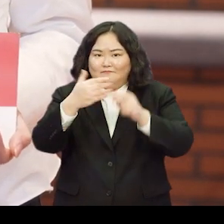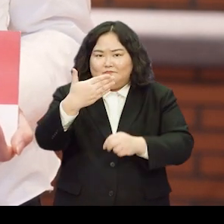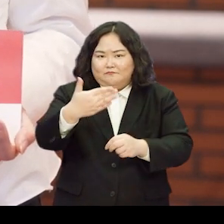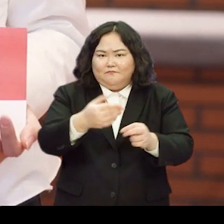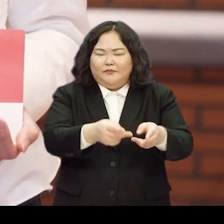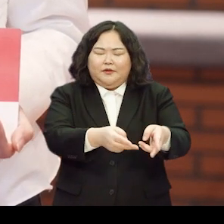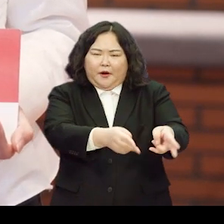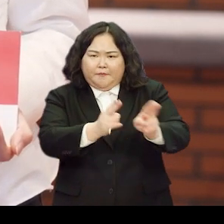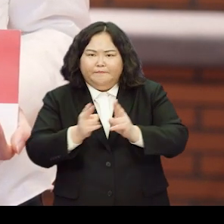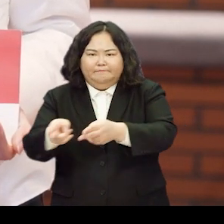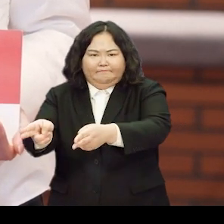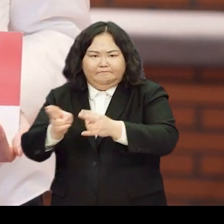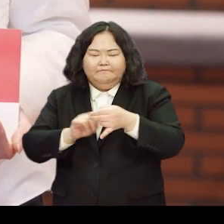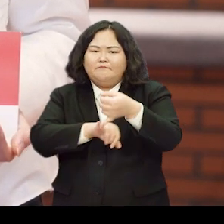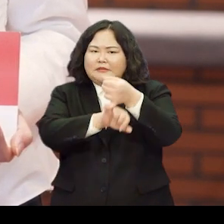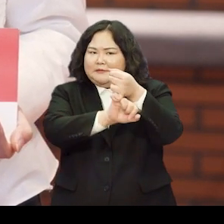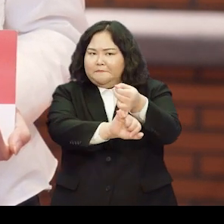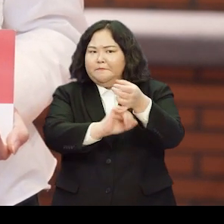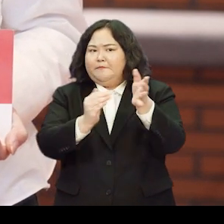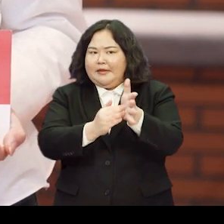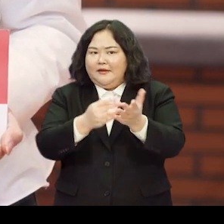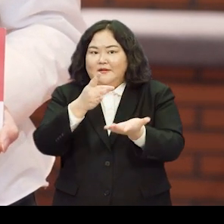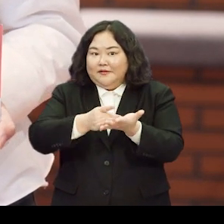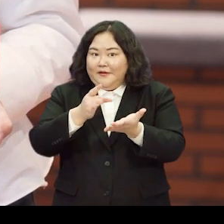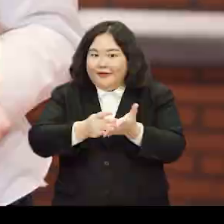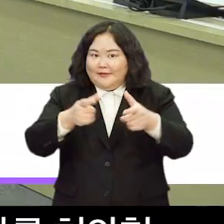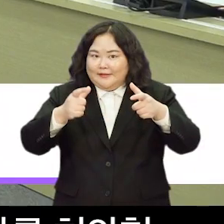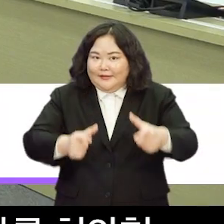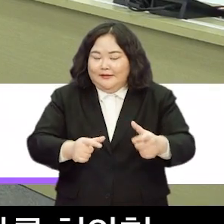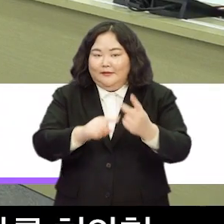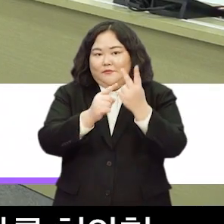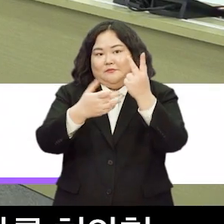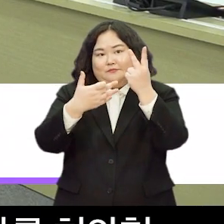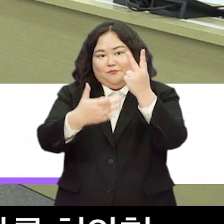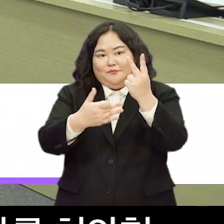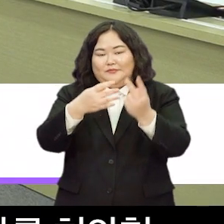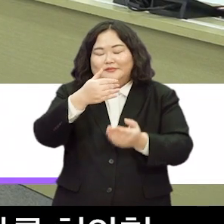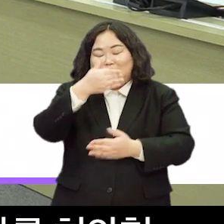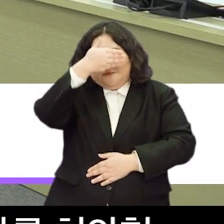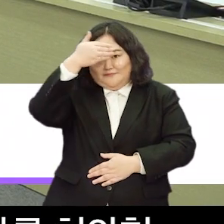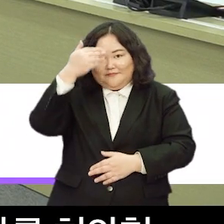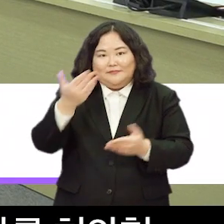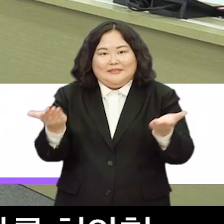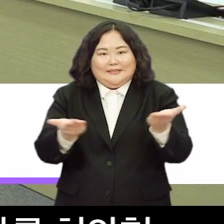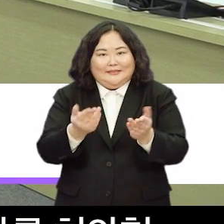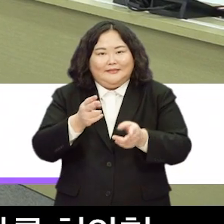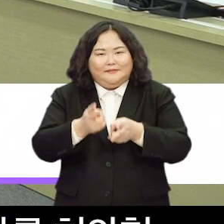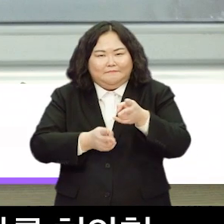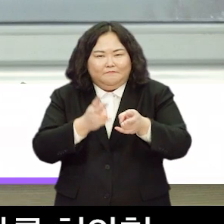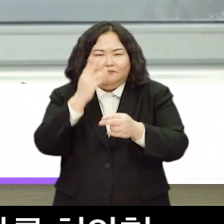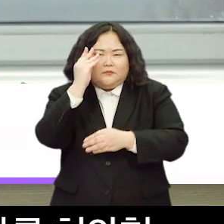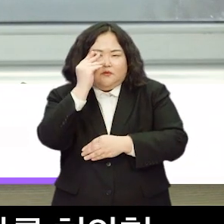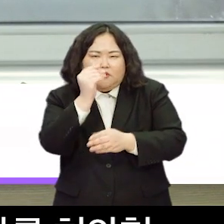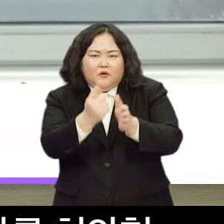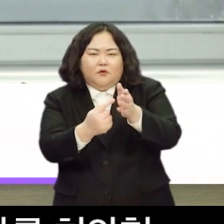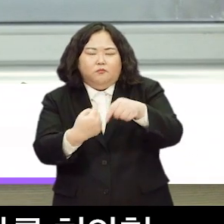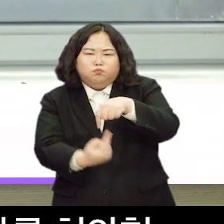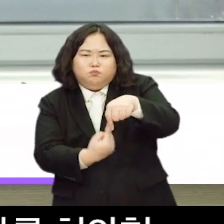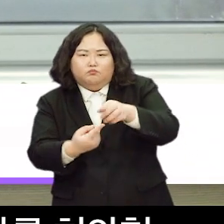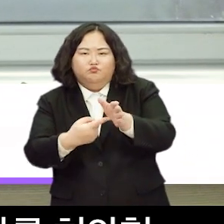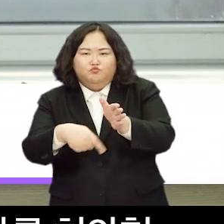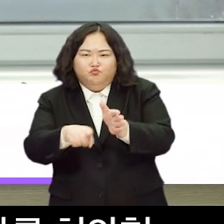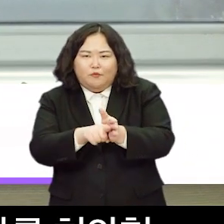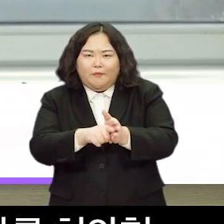우수기업 9개사와 지속적인 협력을 약속했습니다. 천안시는 지난 19일 청년 일자리 지원 사업 활성화를